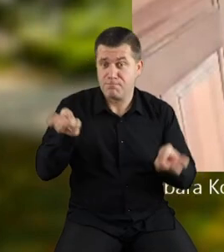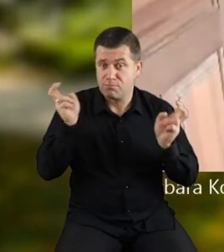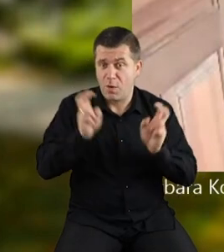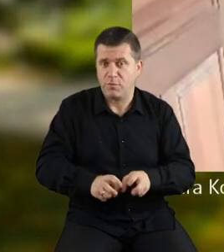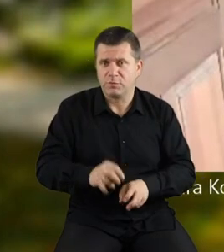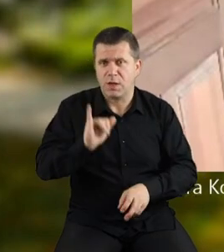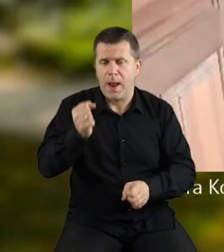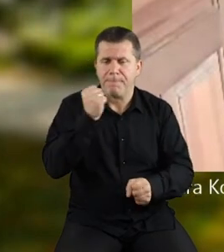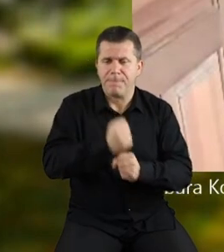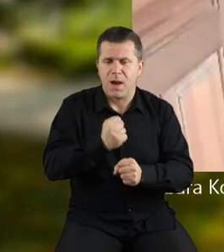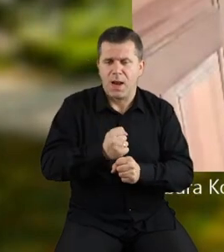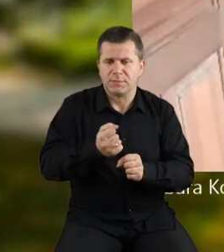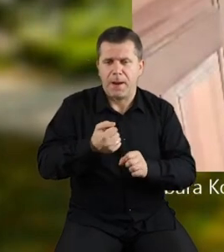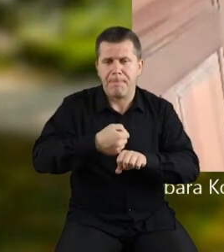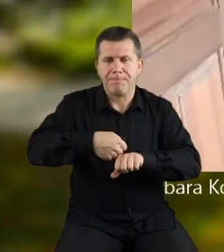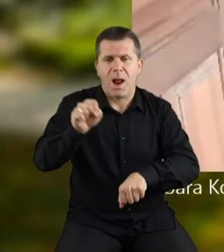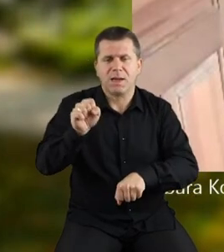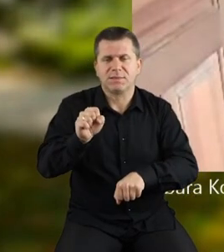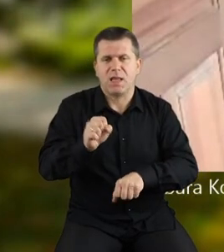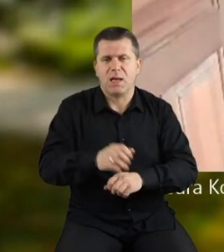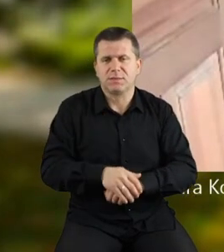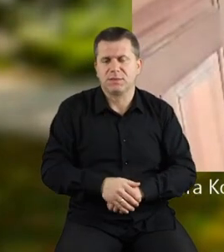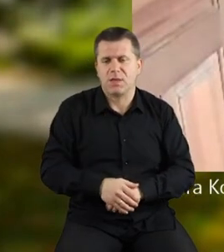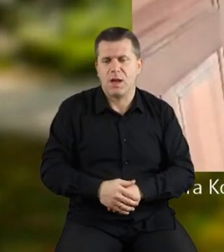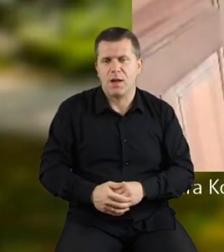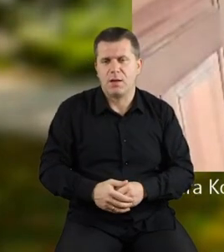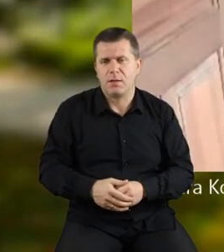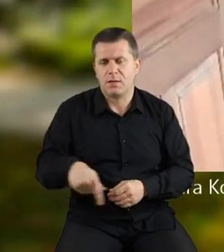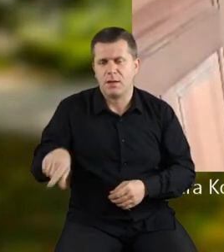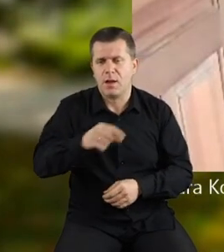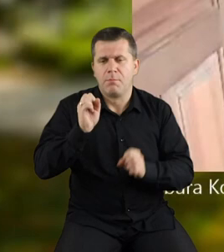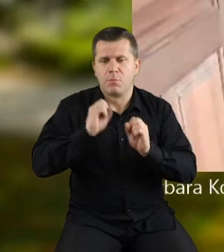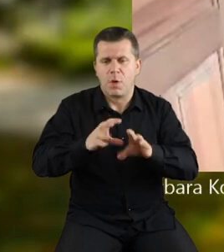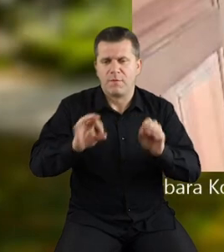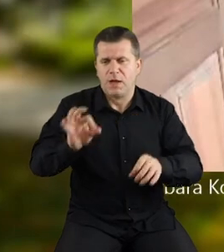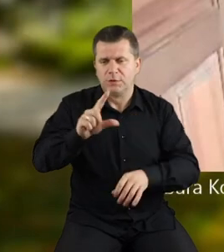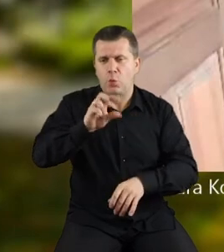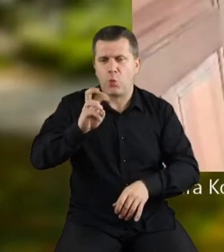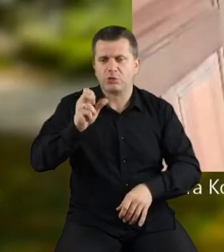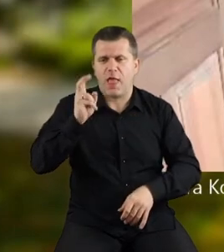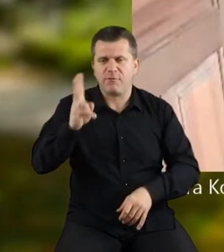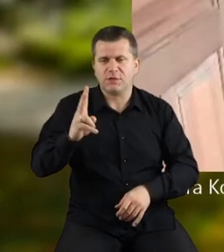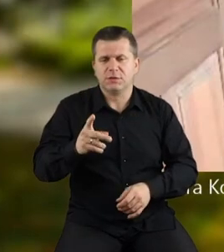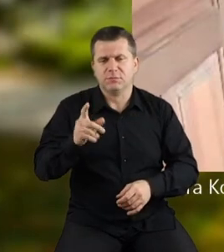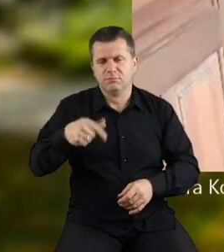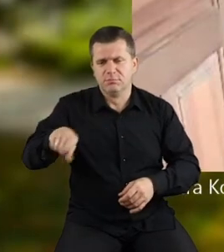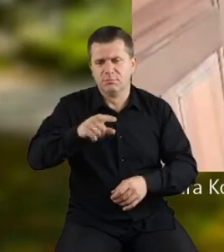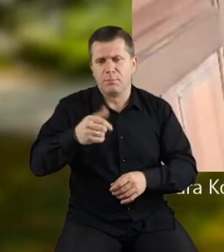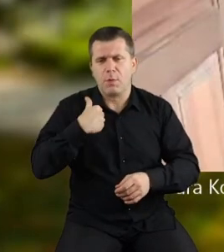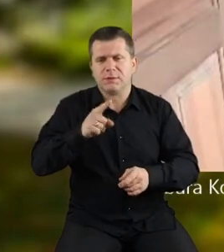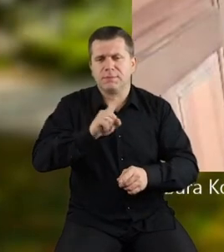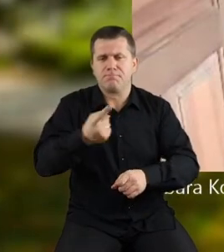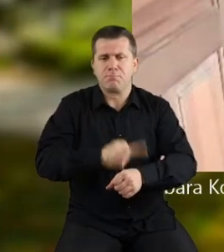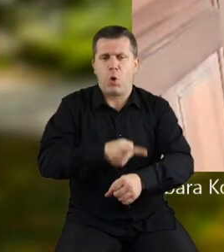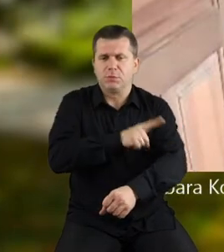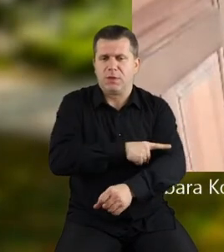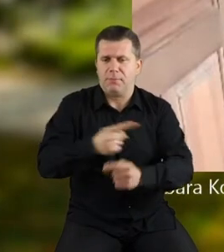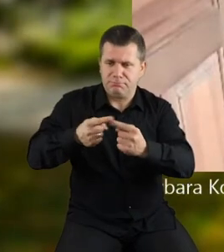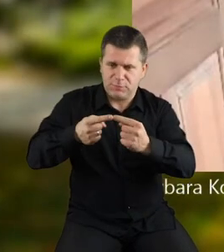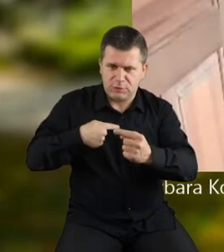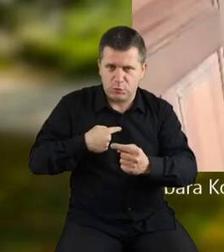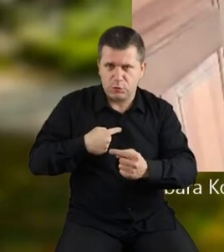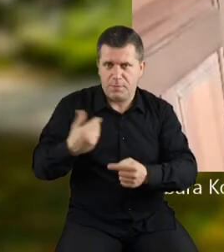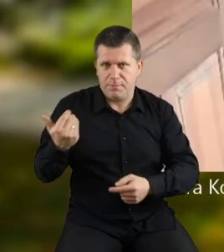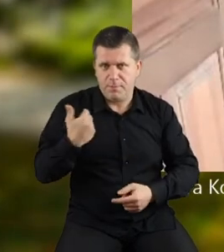że powstała jakaś praca magisterska. Pan profesor Słuszkiewicz z Poznania przysłał mi nawet